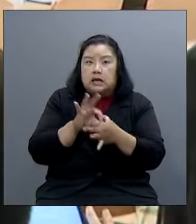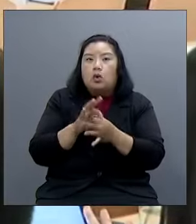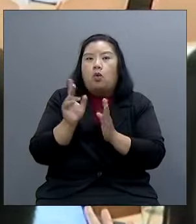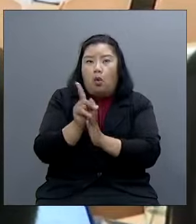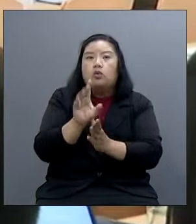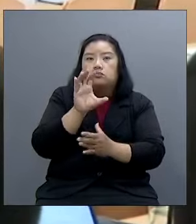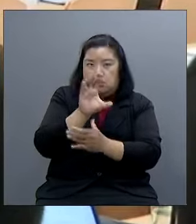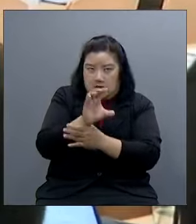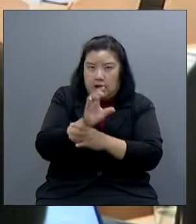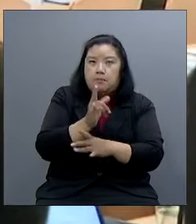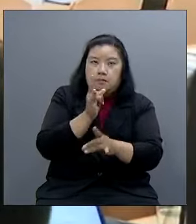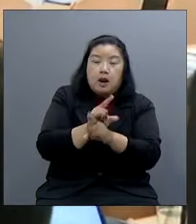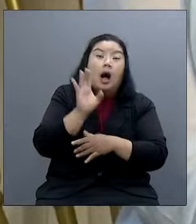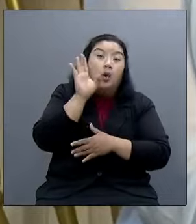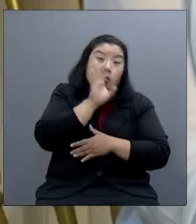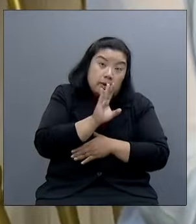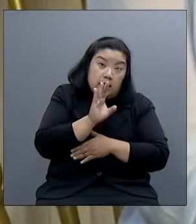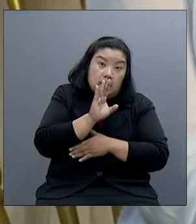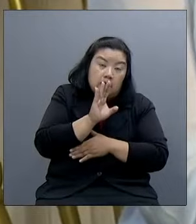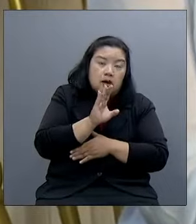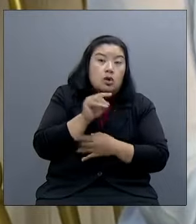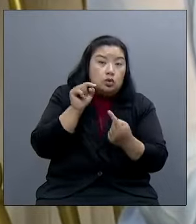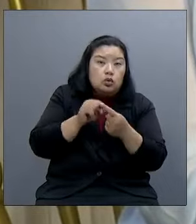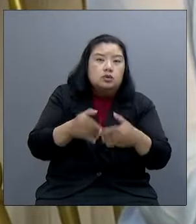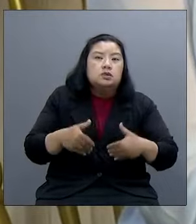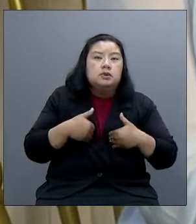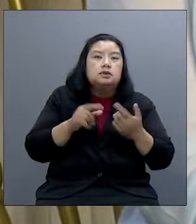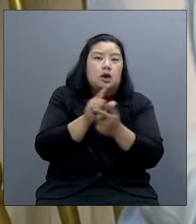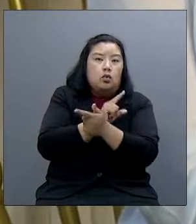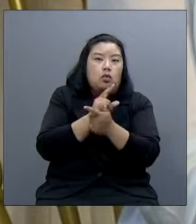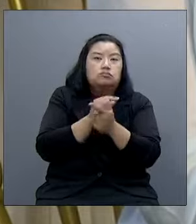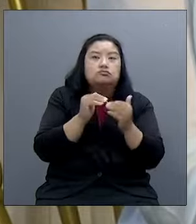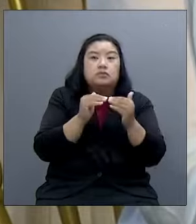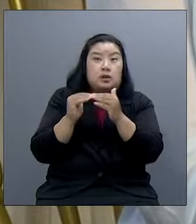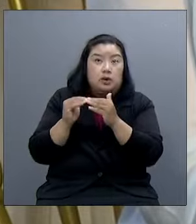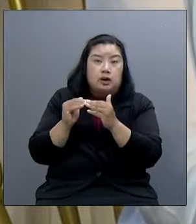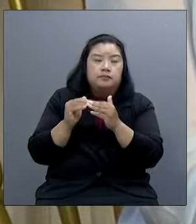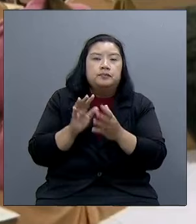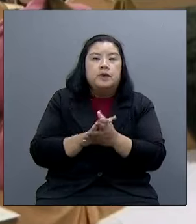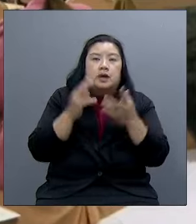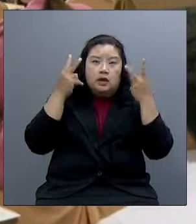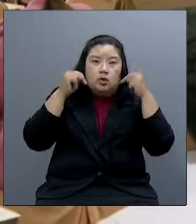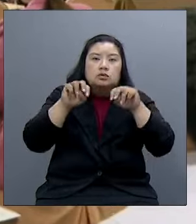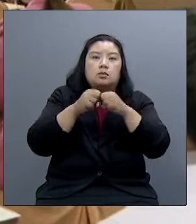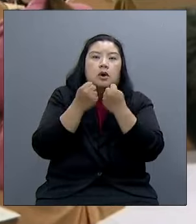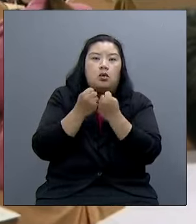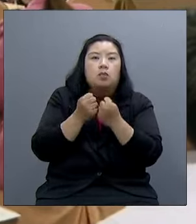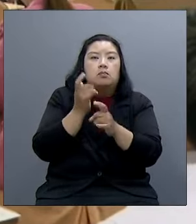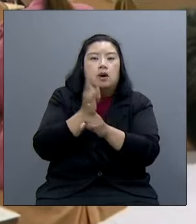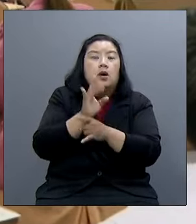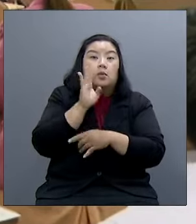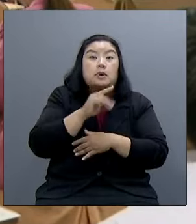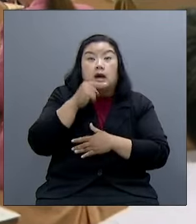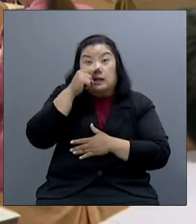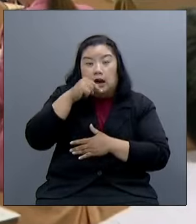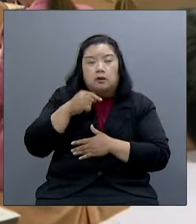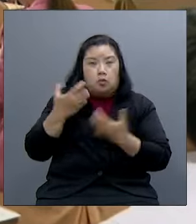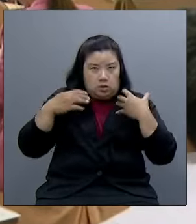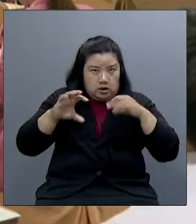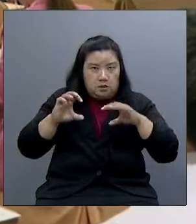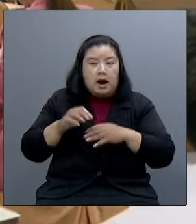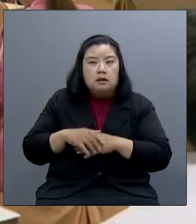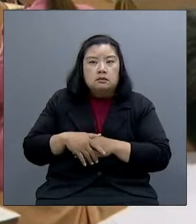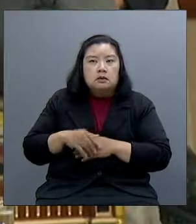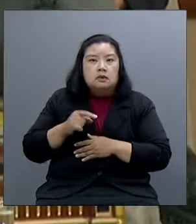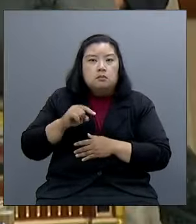มดุลเพื่อสังคมและเศรษฐกิจนายกสมาคมธุรกิจเครื่องดื่มแอลกอฮอล์ไทยบอกว่าเป็นเรื่องน่ายินดีนะคะที่รัฐบาลได้รับฟังความเห็นผู้ประกอบการ